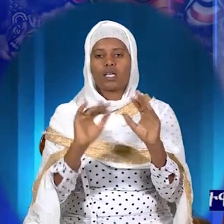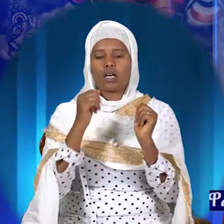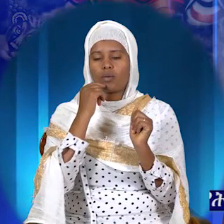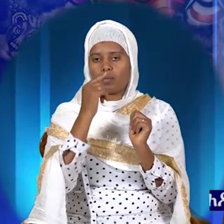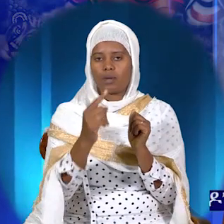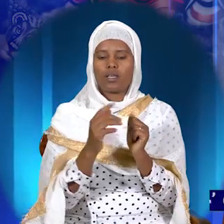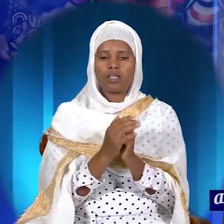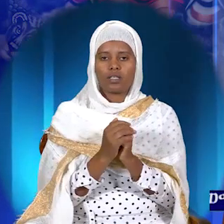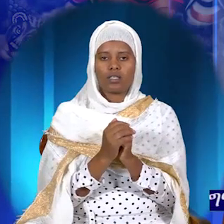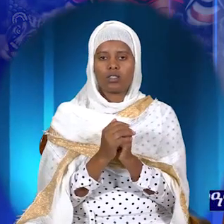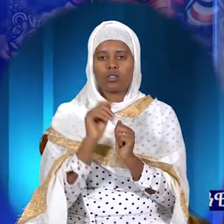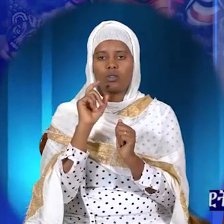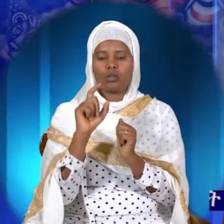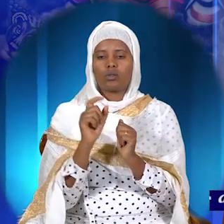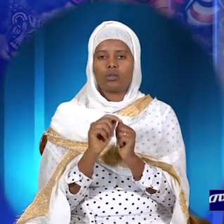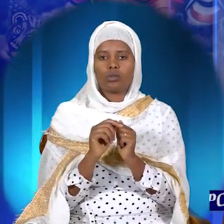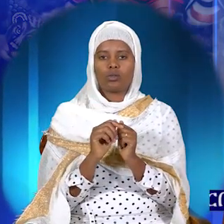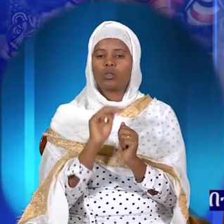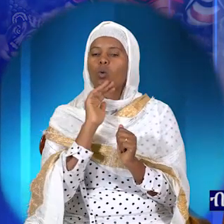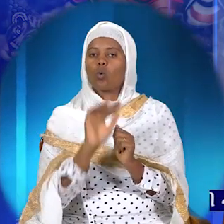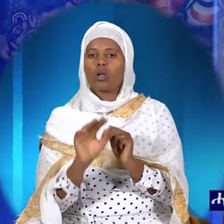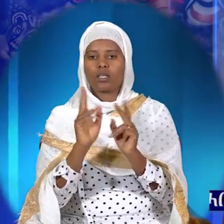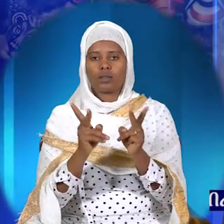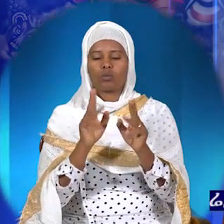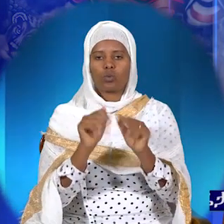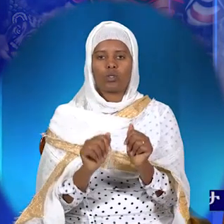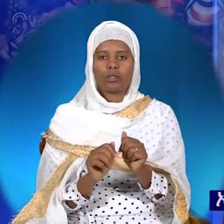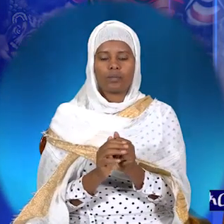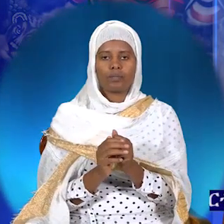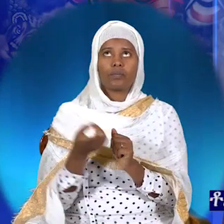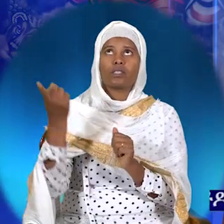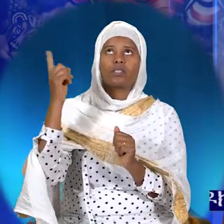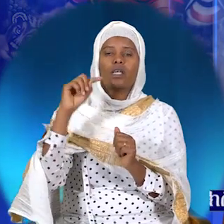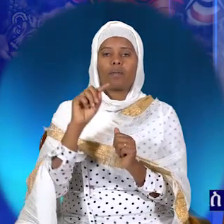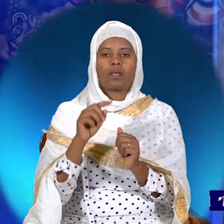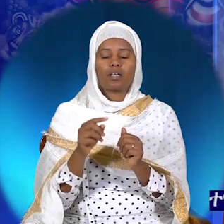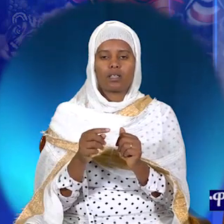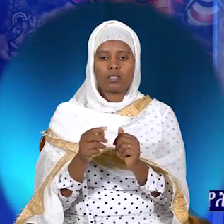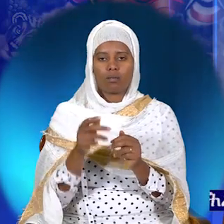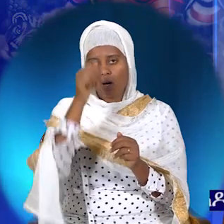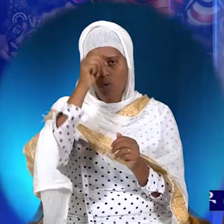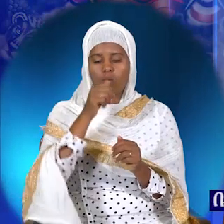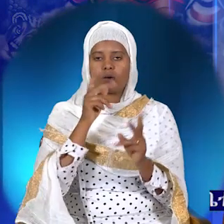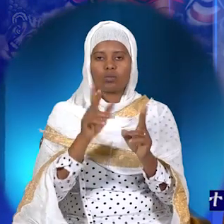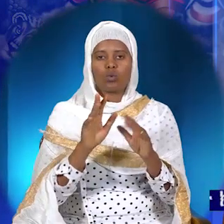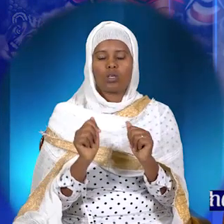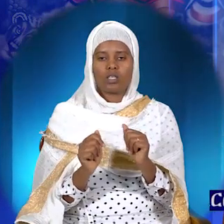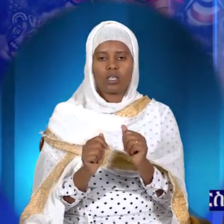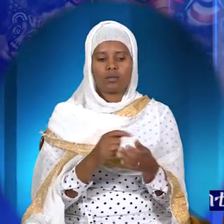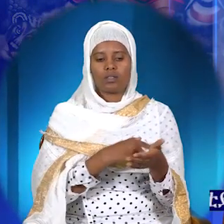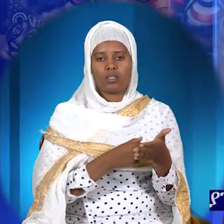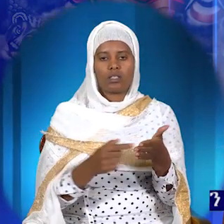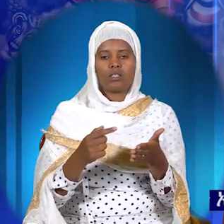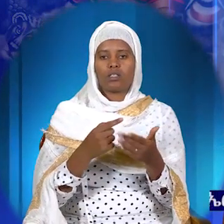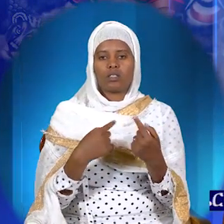ኢኻ በለኒ ብምባል ንሱ ወልድ ምዃኑ ውልድ ምዃኑ እግዚአብሔር ኣብ ድማ ኣቦ ምዃኑ ኣብዚ ጥቕስ